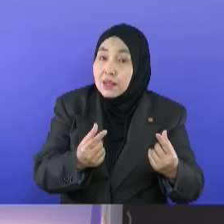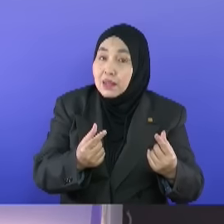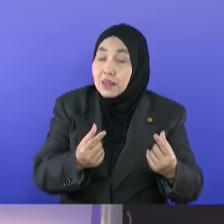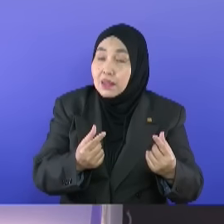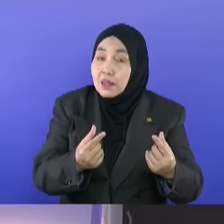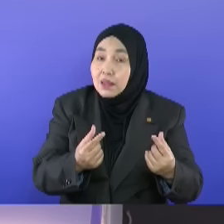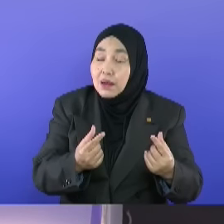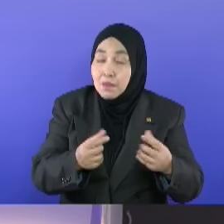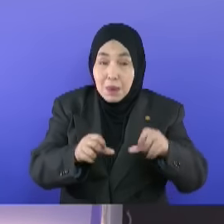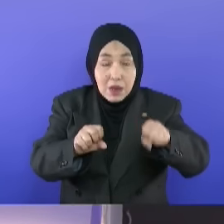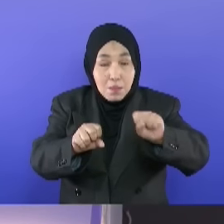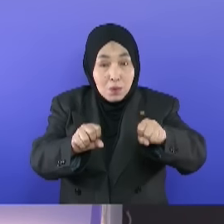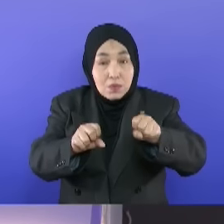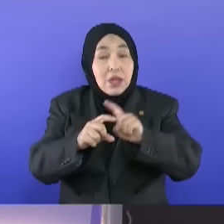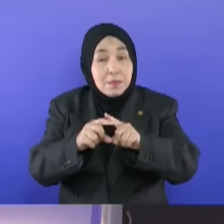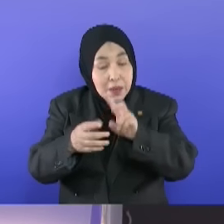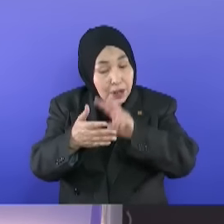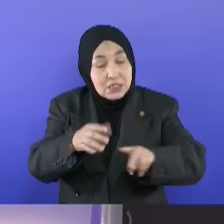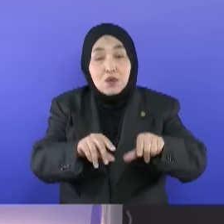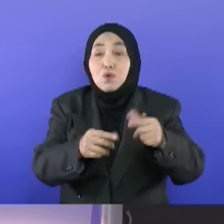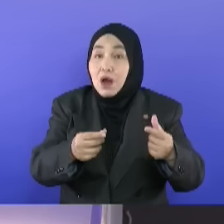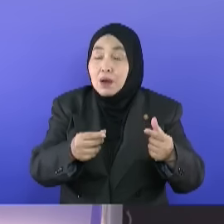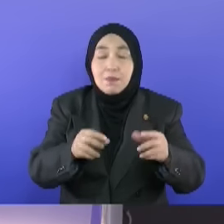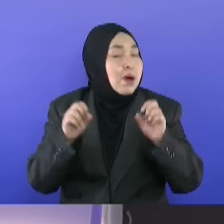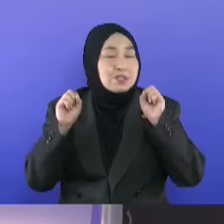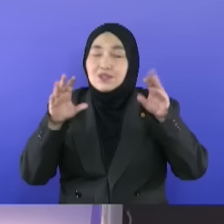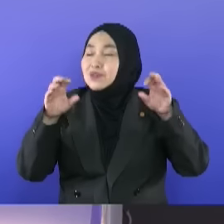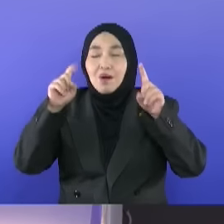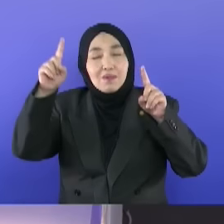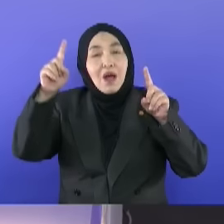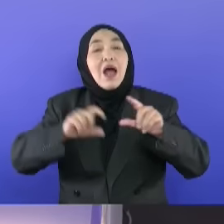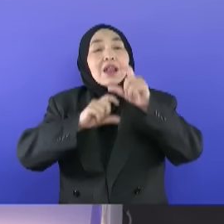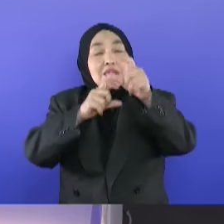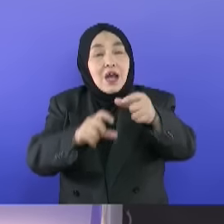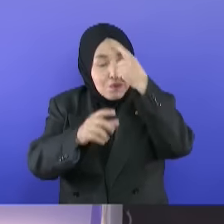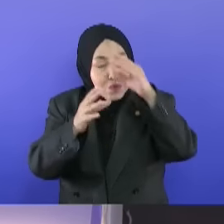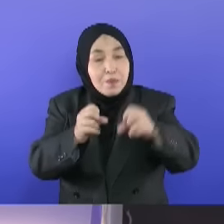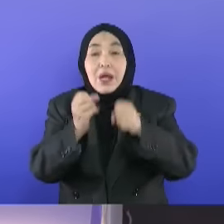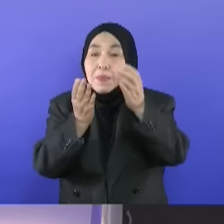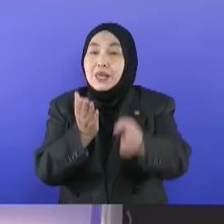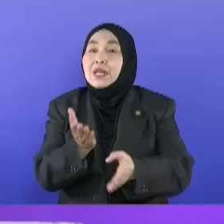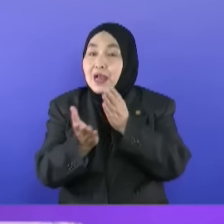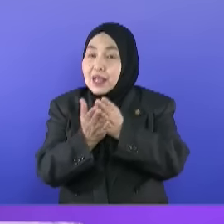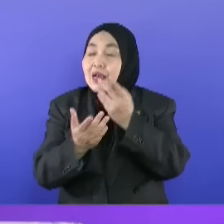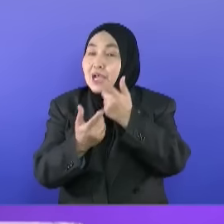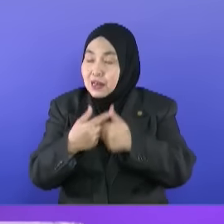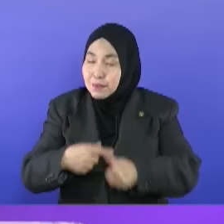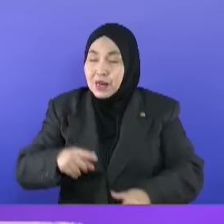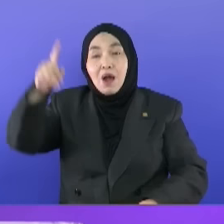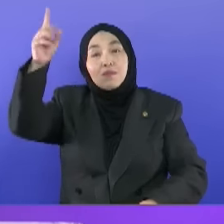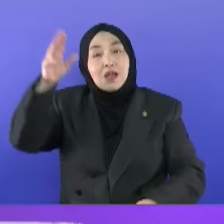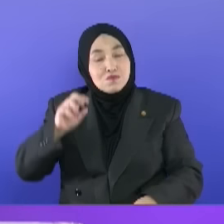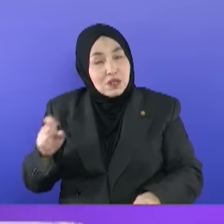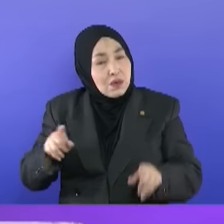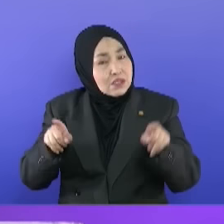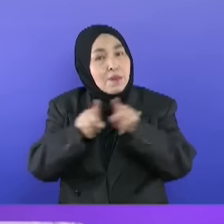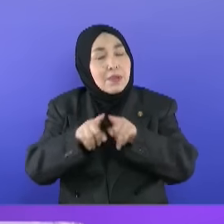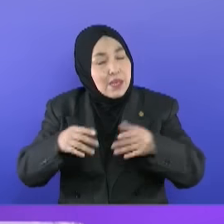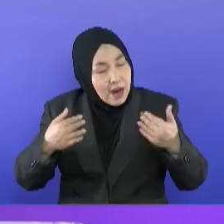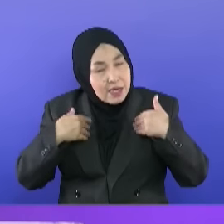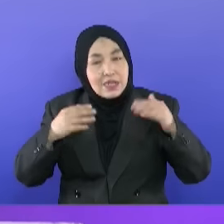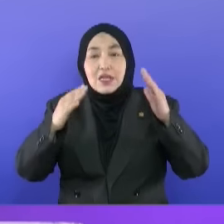maaf mereka naik motor tapi bagi majlis Quran. Ya. Masya-Allah. Digunakan hadiah untuk mendapat hidayah daripada Allah Subhanahuwataala. Sama seperti tuan-tuan